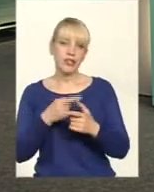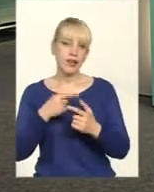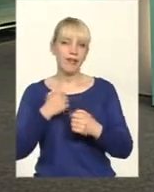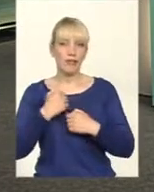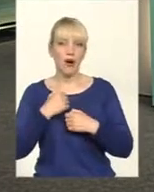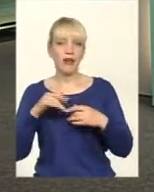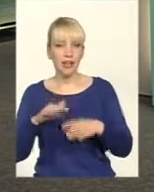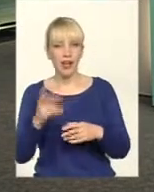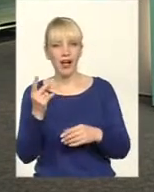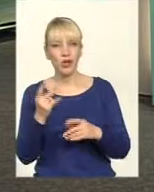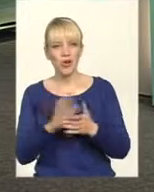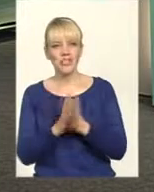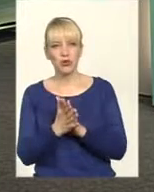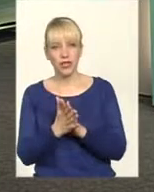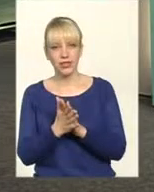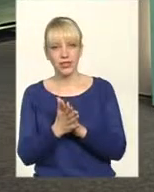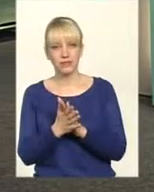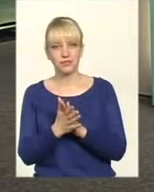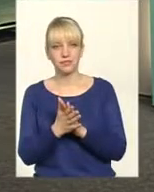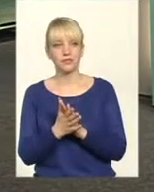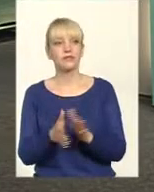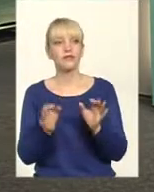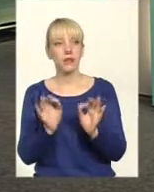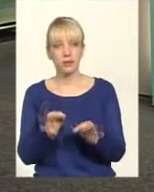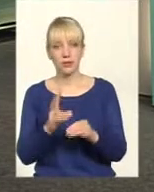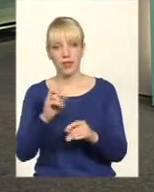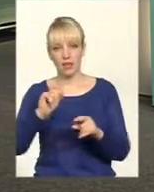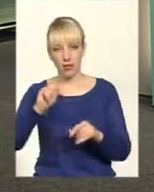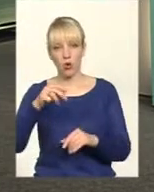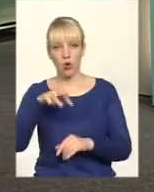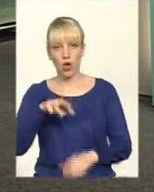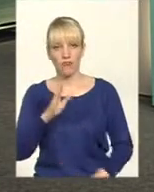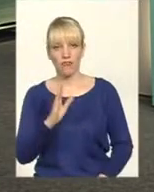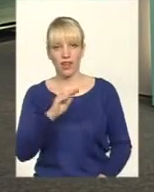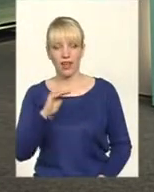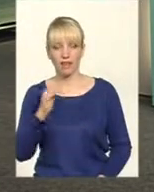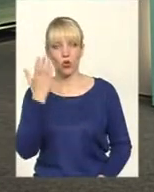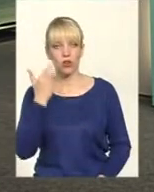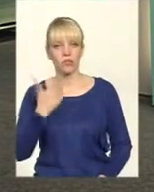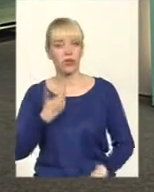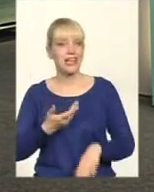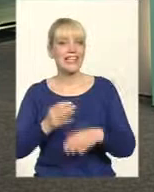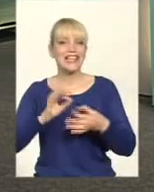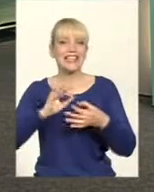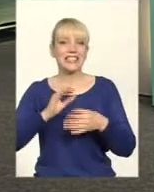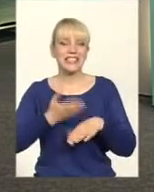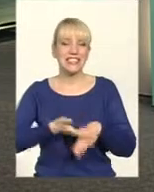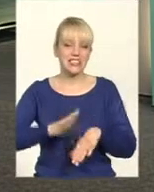Друга ситуація стосовно тарифів. Безумовно, на вимогу МВФ, коли у нас була серйозна скрута, коли нам